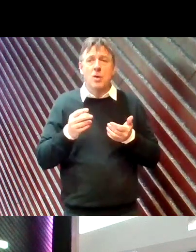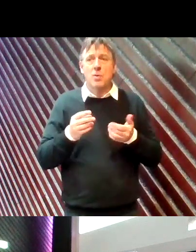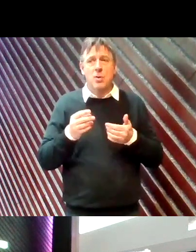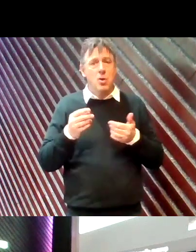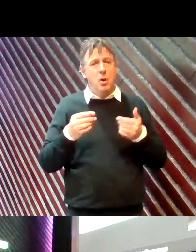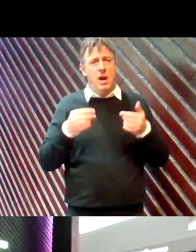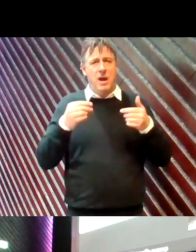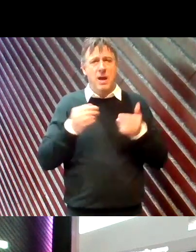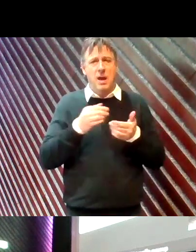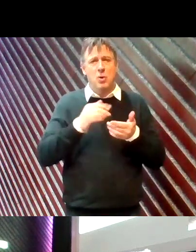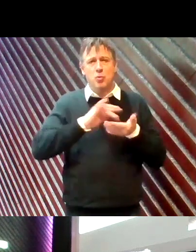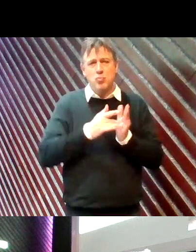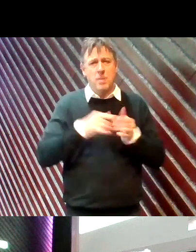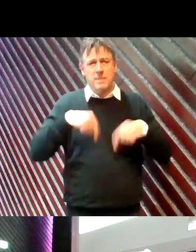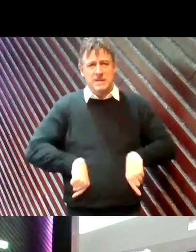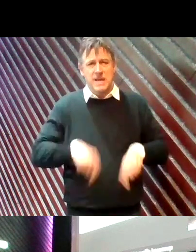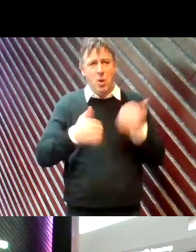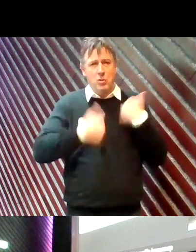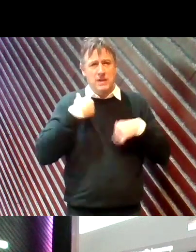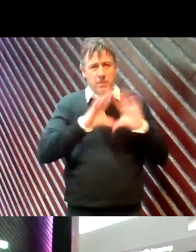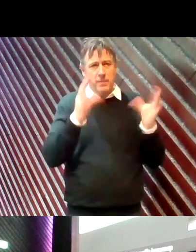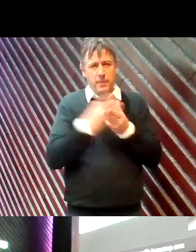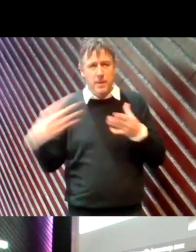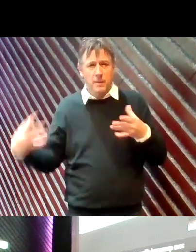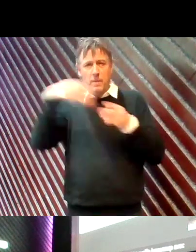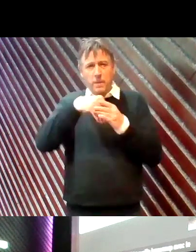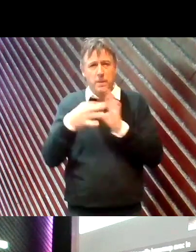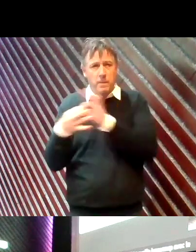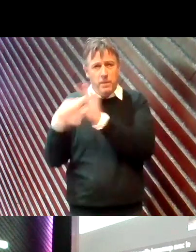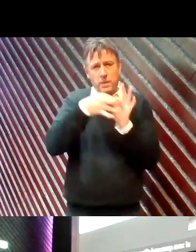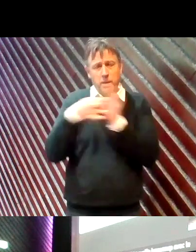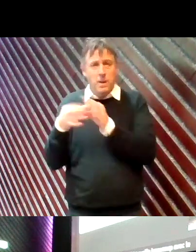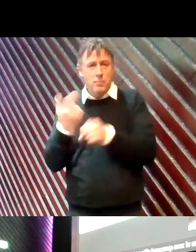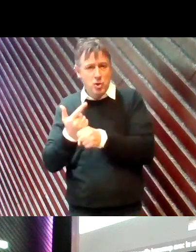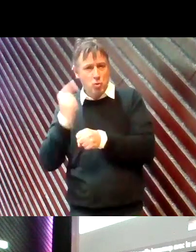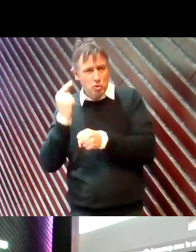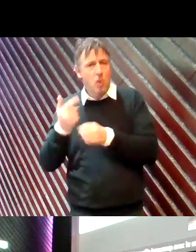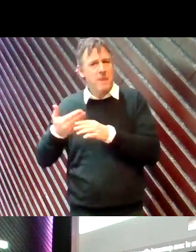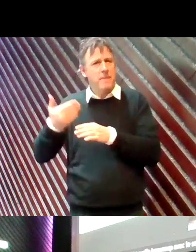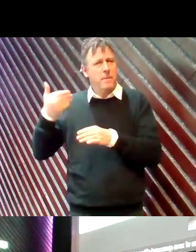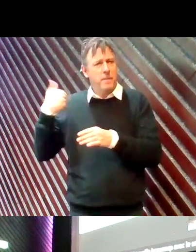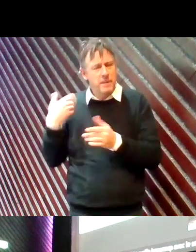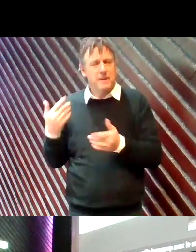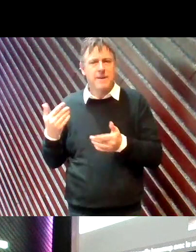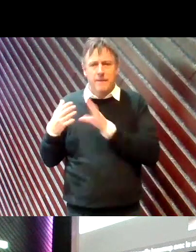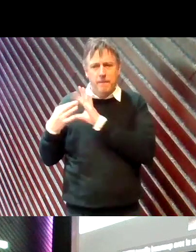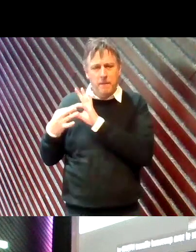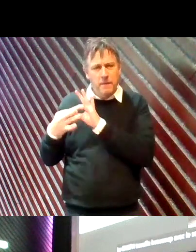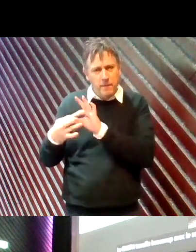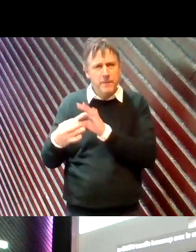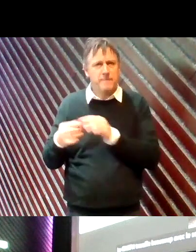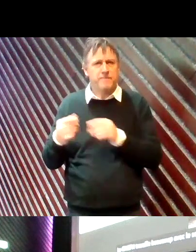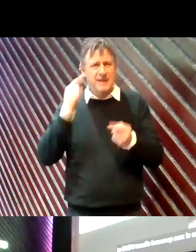Donc, c'est depuis, on peut le dire, depuis deux ans, pas que l'involution en marche forcée pour que